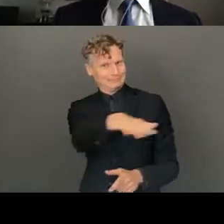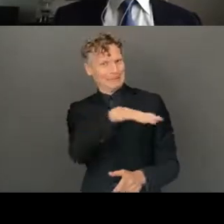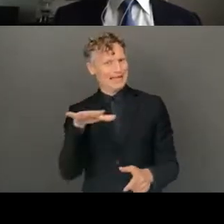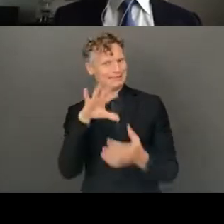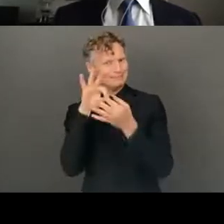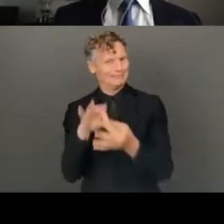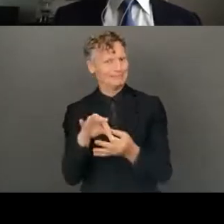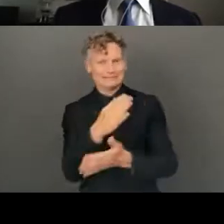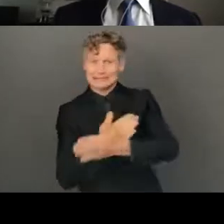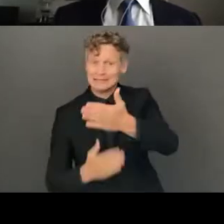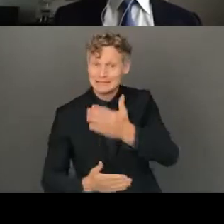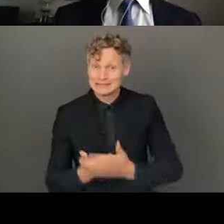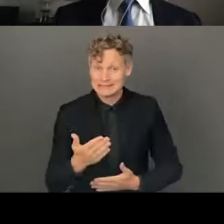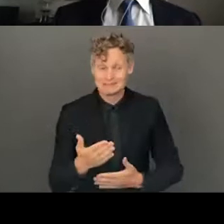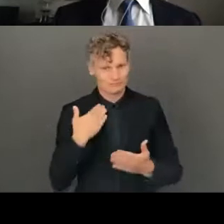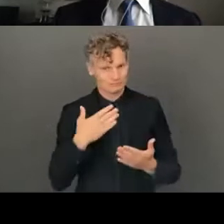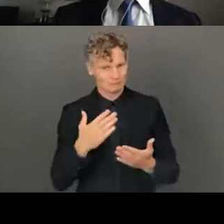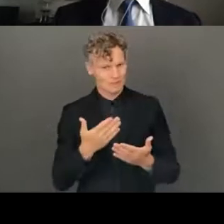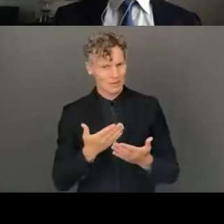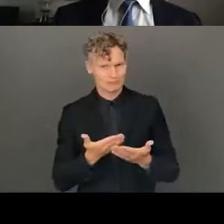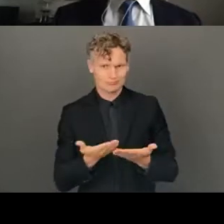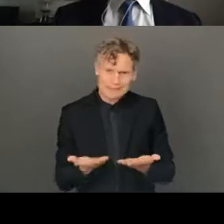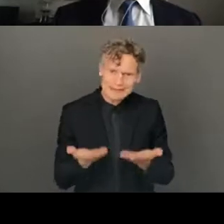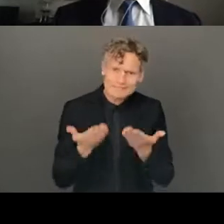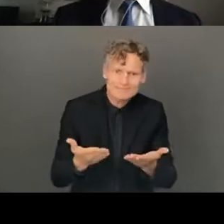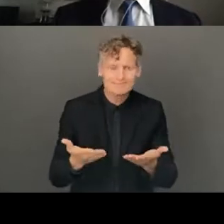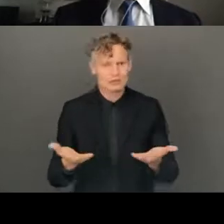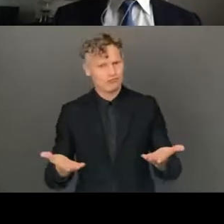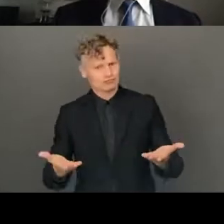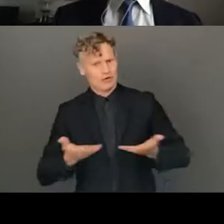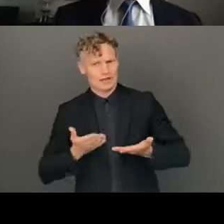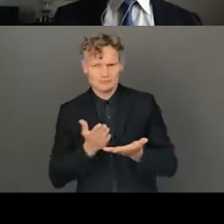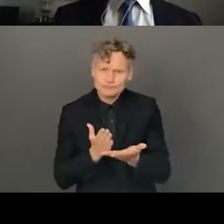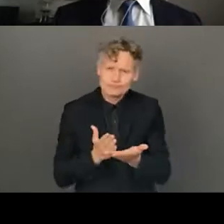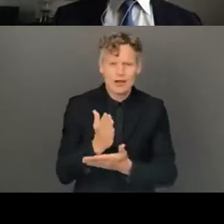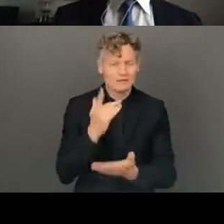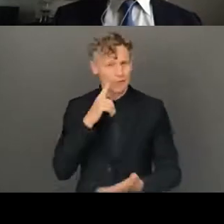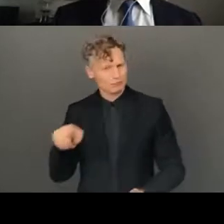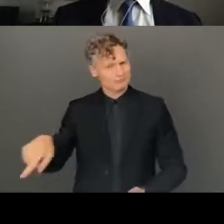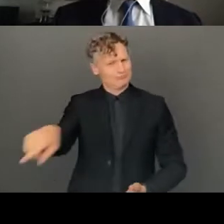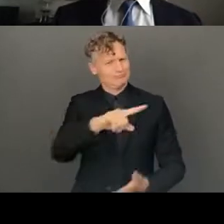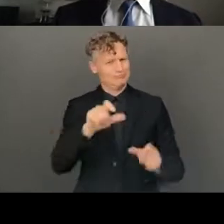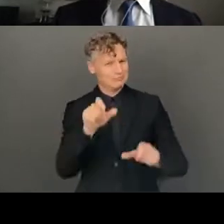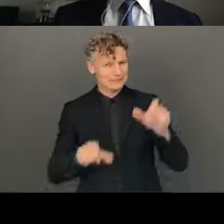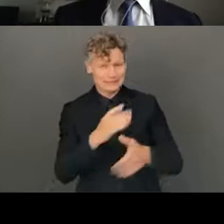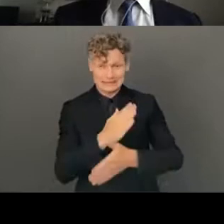États font leur travail pour respecter et remplir les droits des personnes handicapées partout.